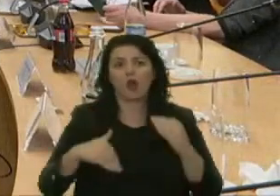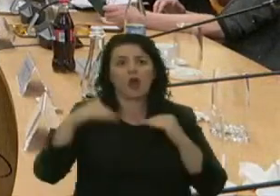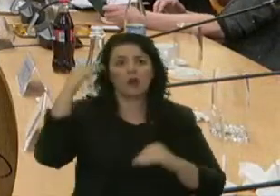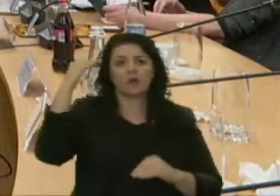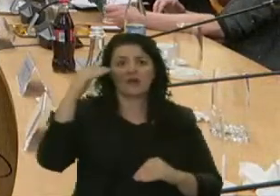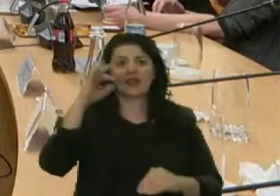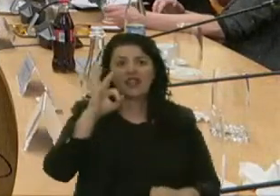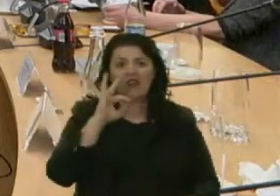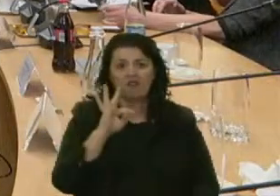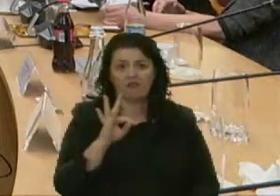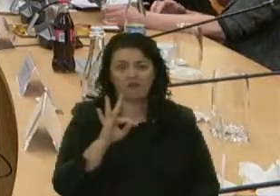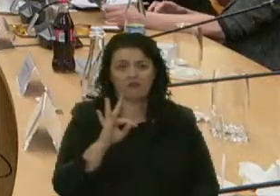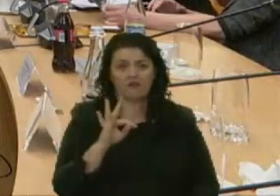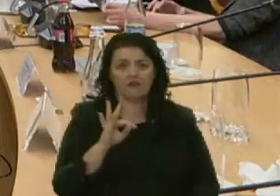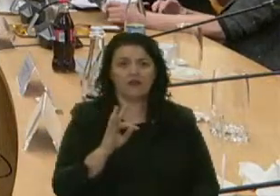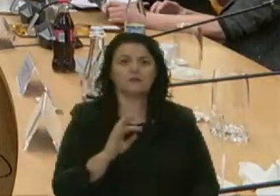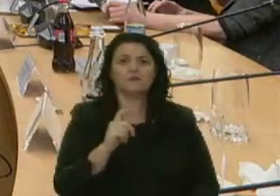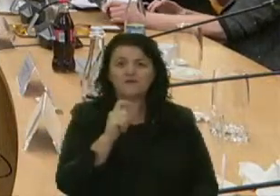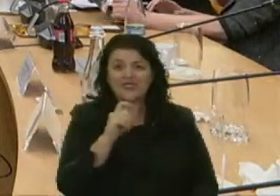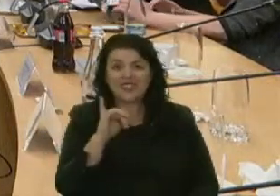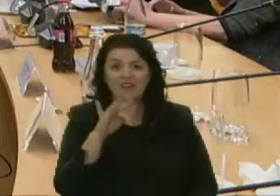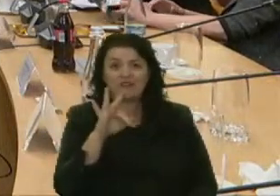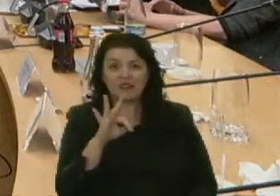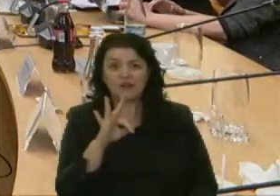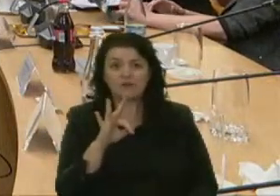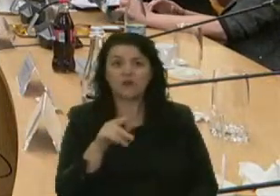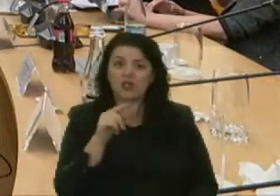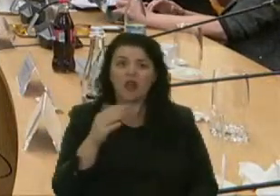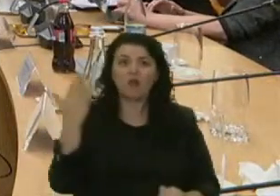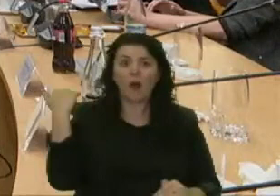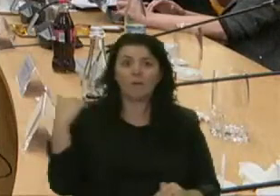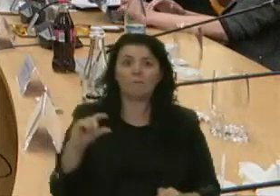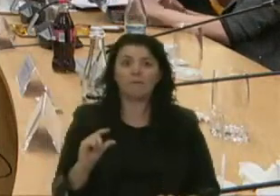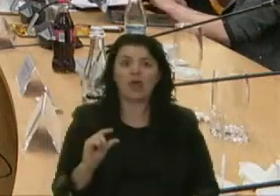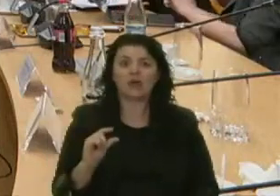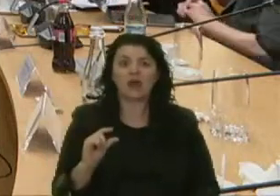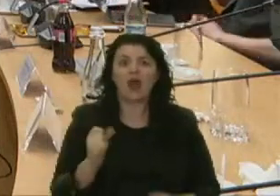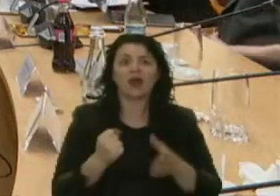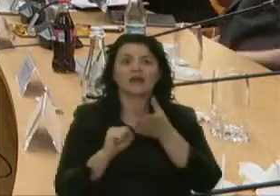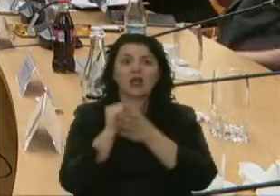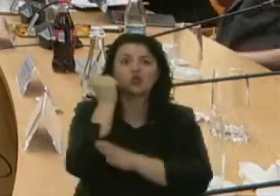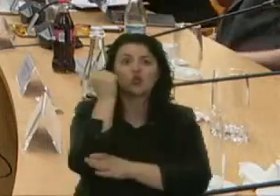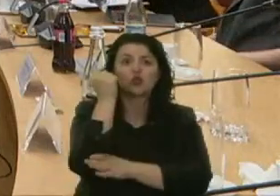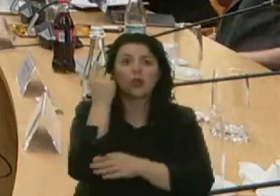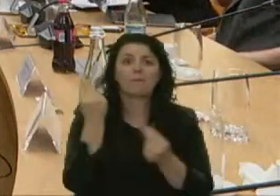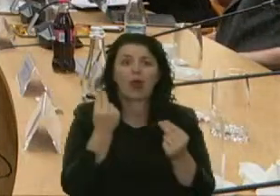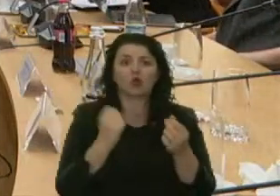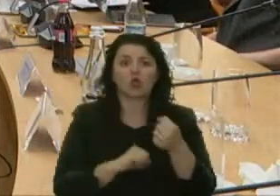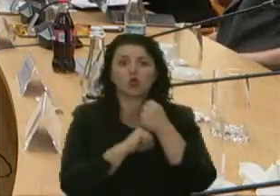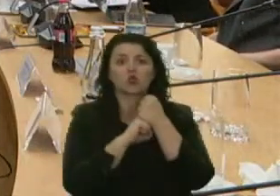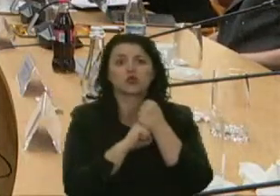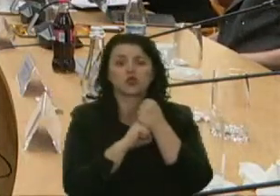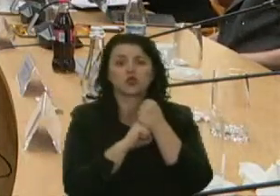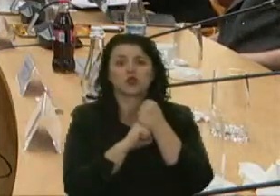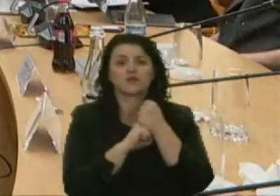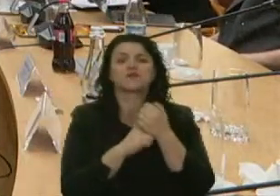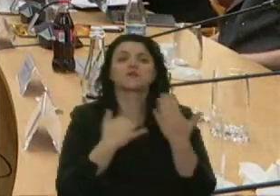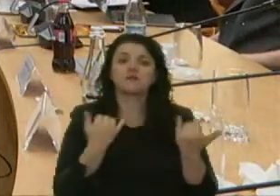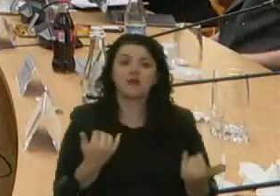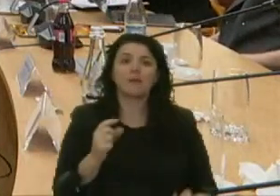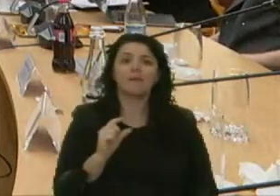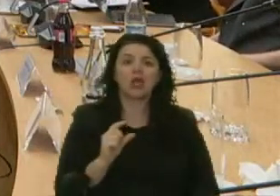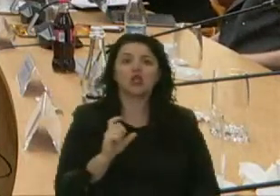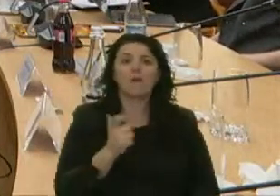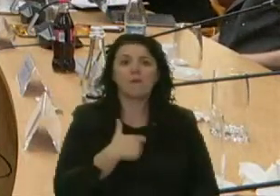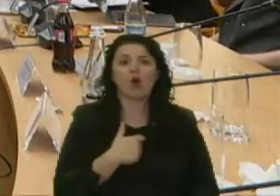este tiul care este deja consacrat dar și tiful a fost la un moment dat mic și a crescut pentru că a fost susținut așa și ceilalți mici pot să